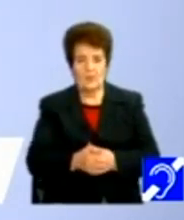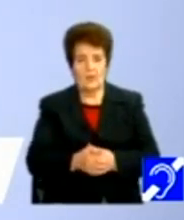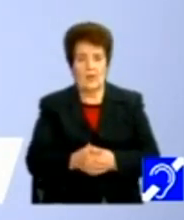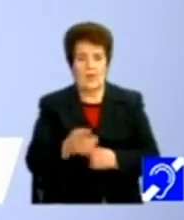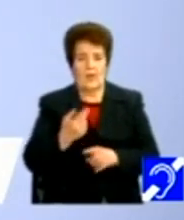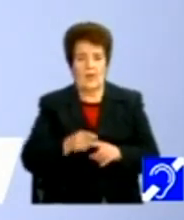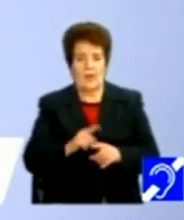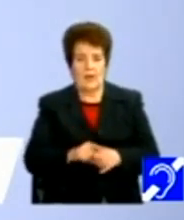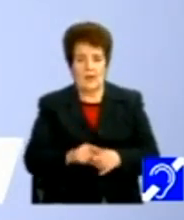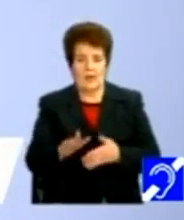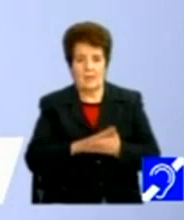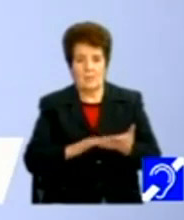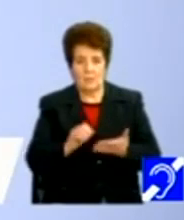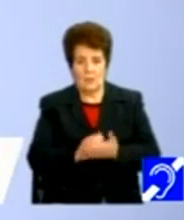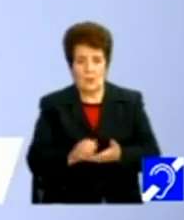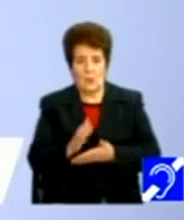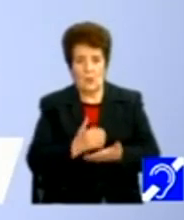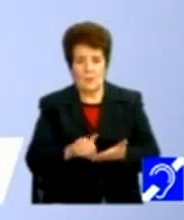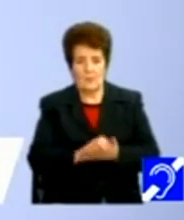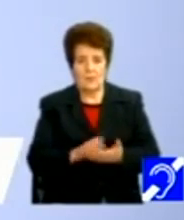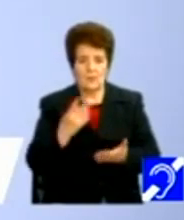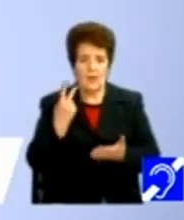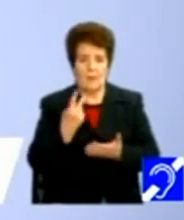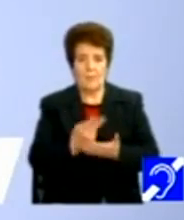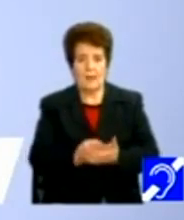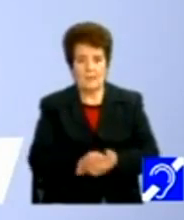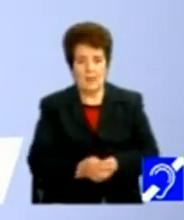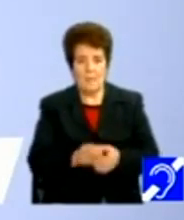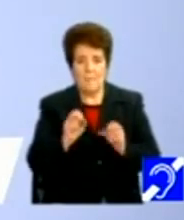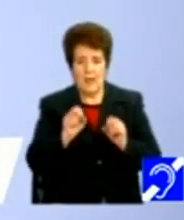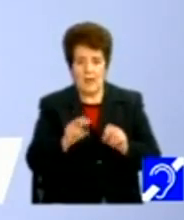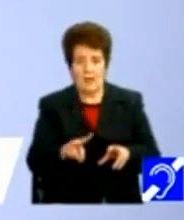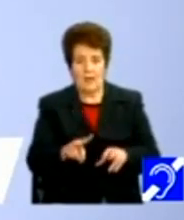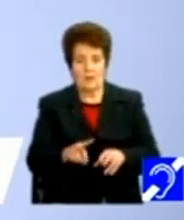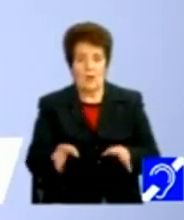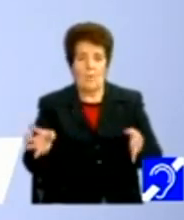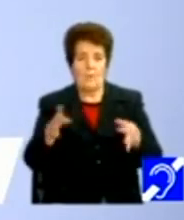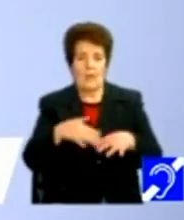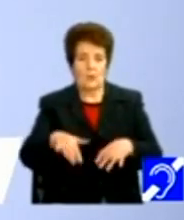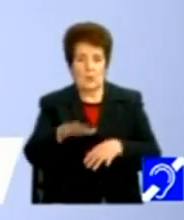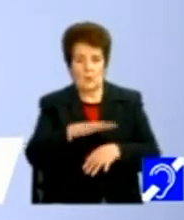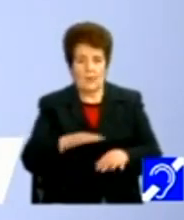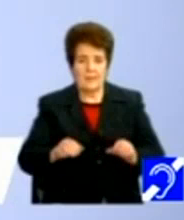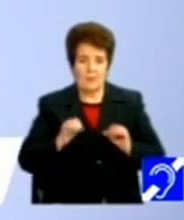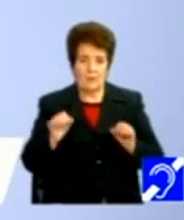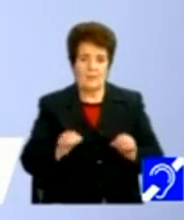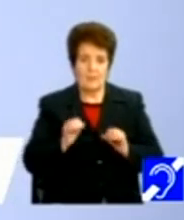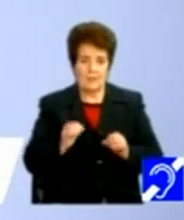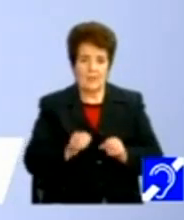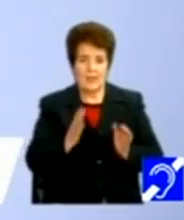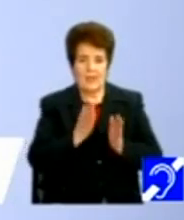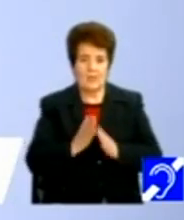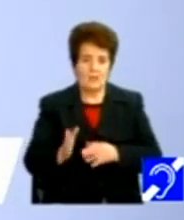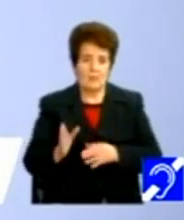a demonizat unionismul și l-a prezentat ca principalul pericol pentru statalitate. S-au străduit și